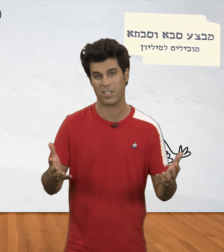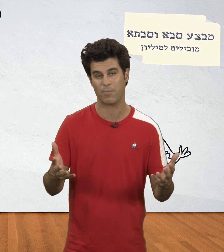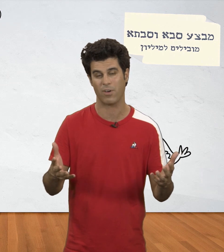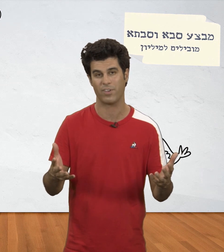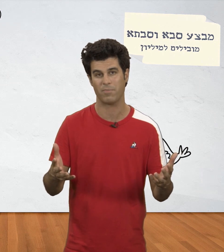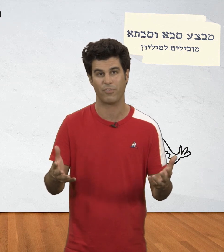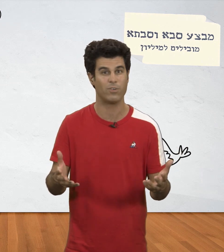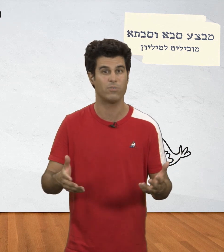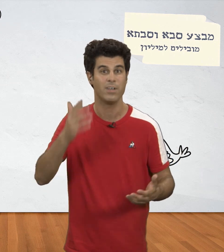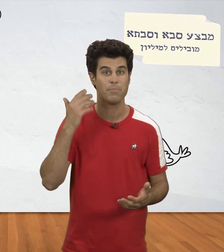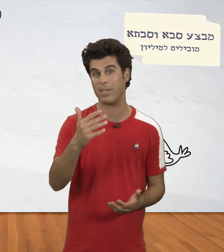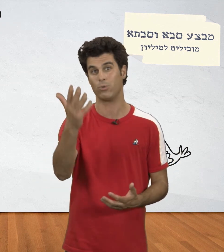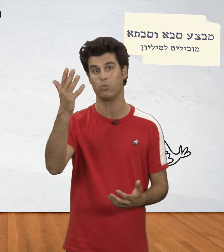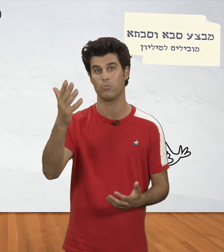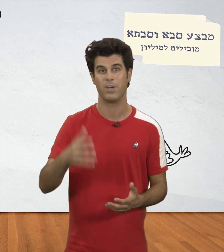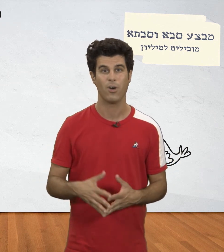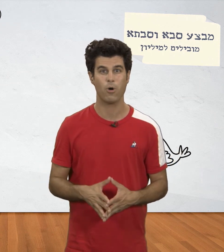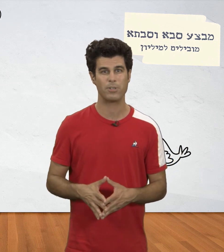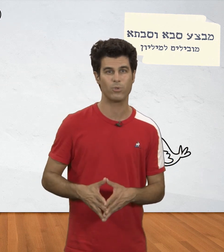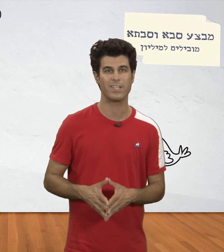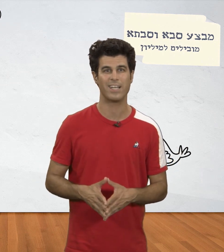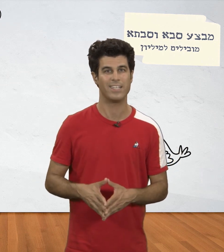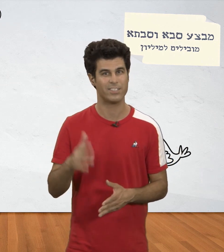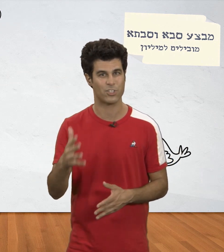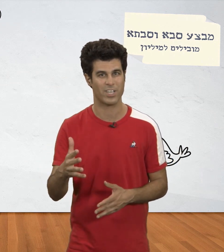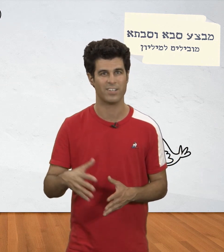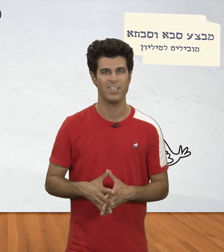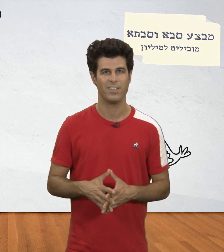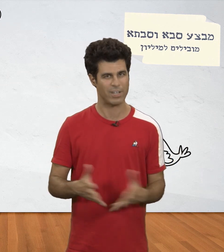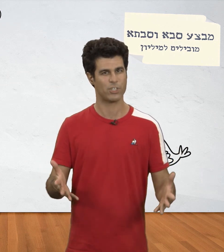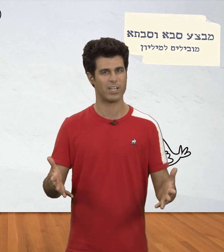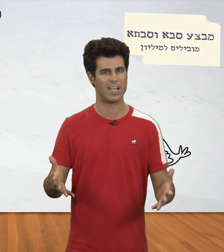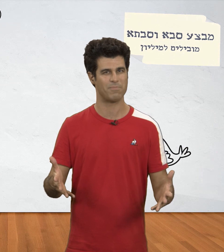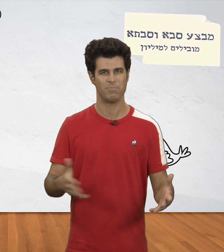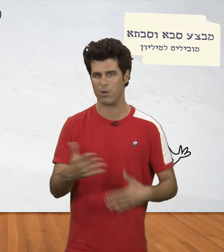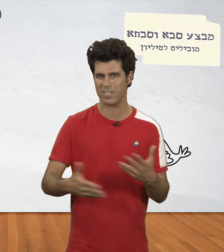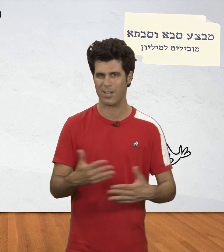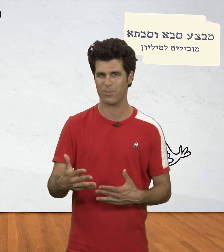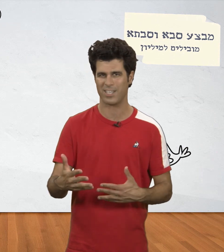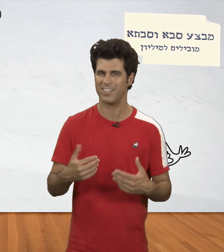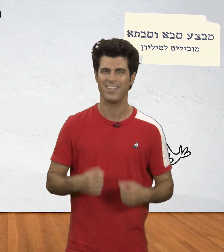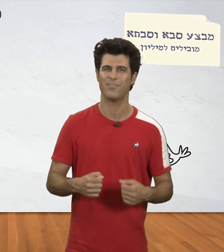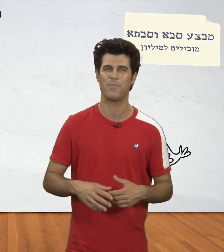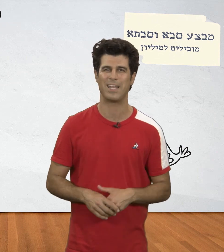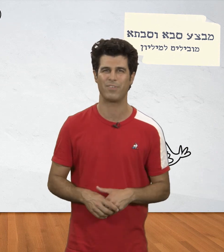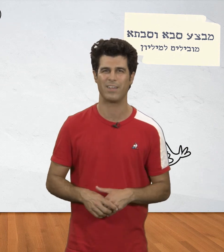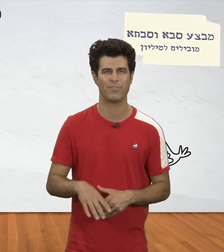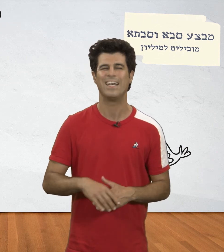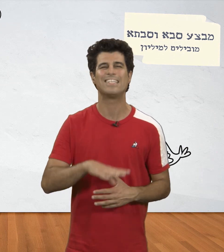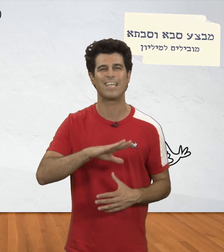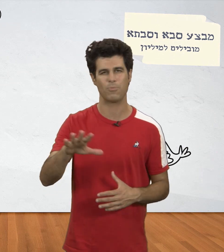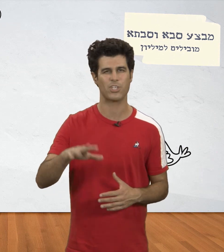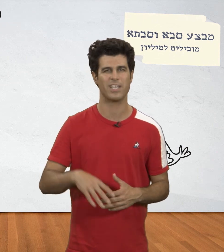שיר שאתם אוהבים, אפילו ביוטיוב, או פשוט להתקשר ולשיר להם מאוזן לאוזן ומלב